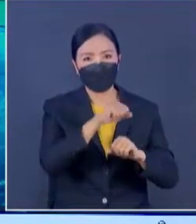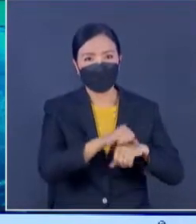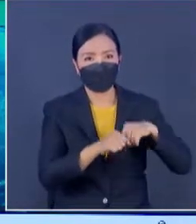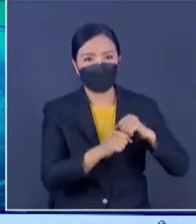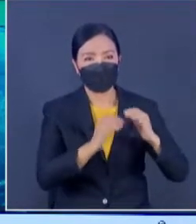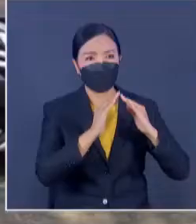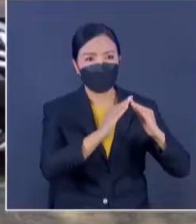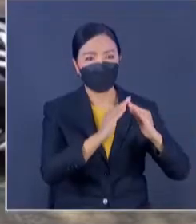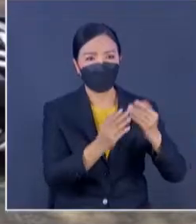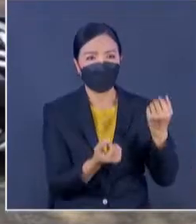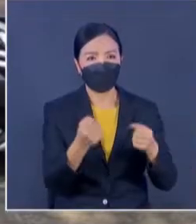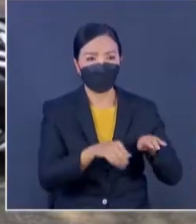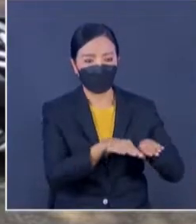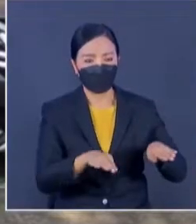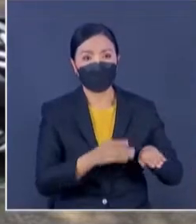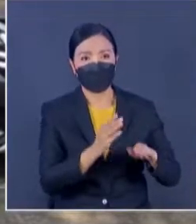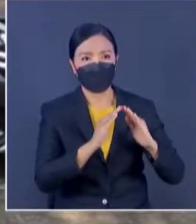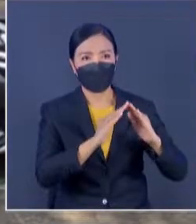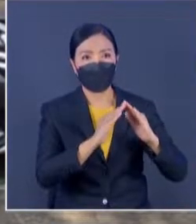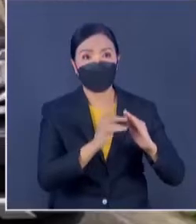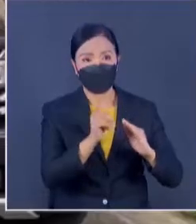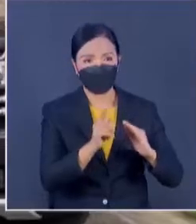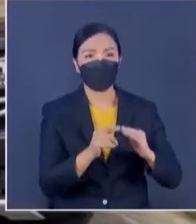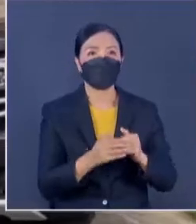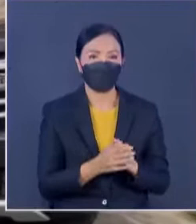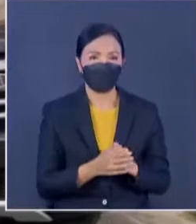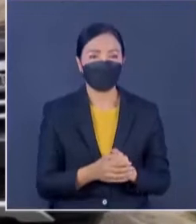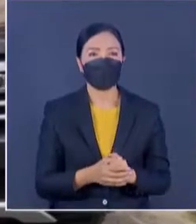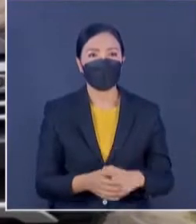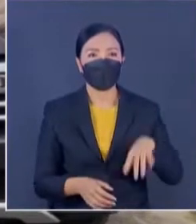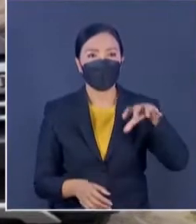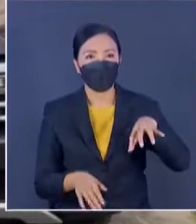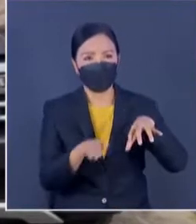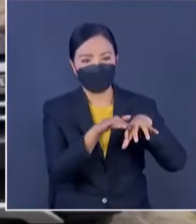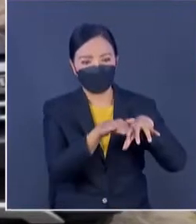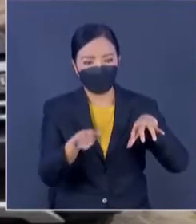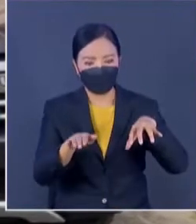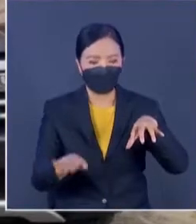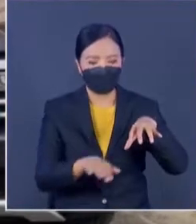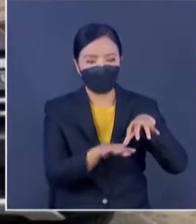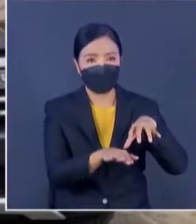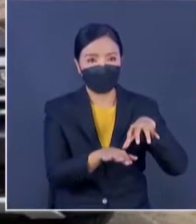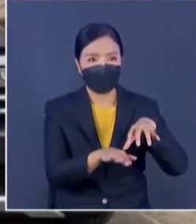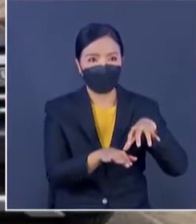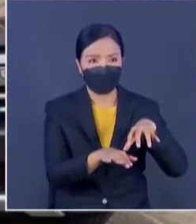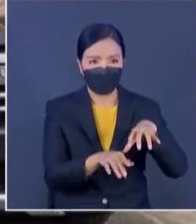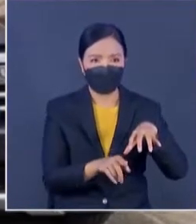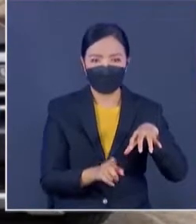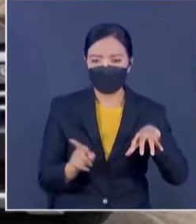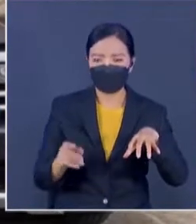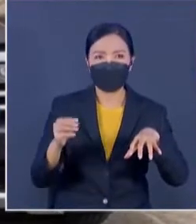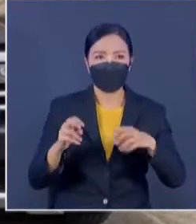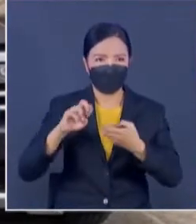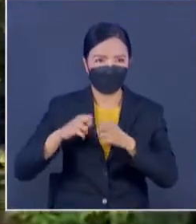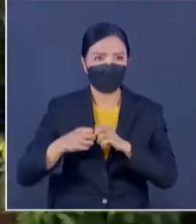งรถมานะครับแล้วก็สร้างขึ้นมาอยู่บนพื้นที่ส่วนกลางติดกับบ้านคนอื่นแล้วก็กลายเป็นปัญหากันเนี่ยน